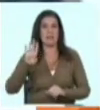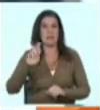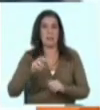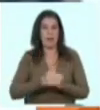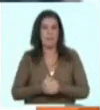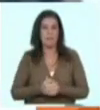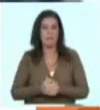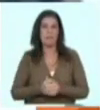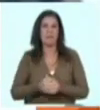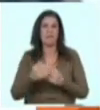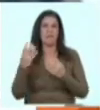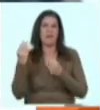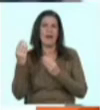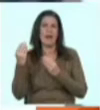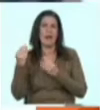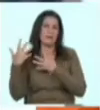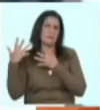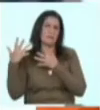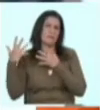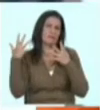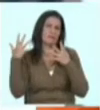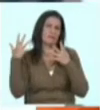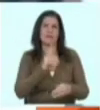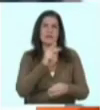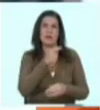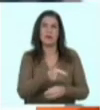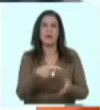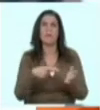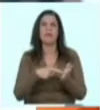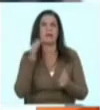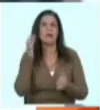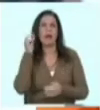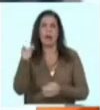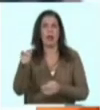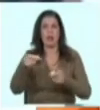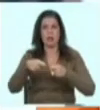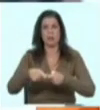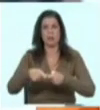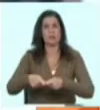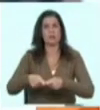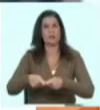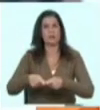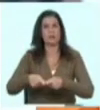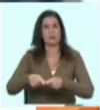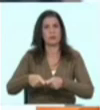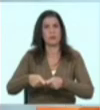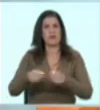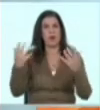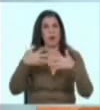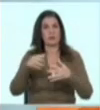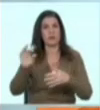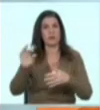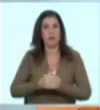אני חייב לומר, בגלל שותפה קואליציונית שלכם. ומה אתם עושים? איך אתם מגינים על מג"ד בצה"ל? תשמע,